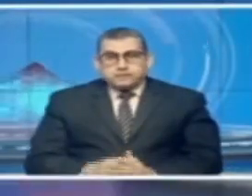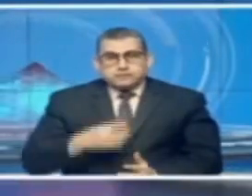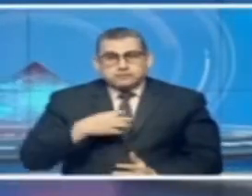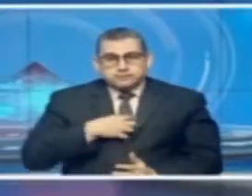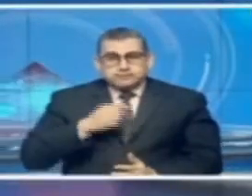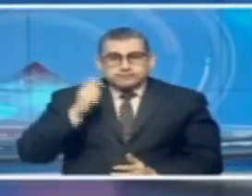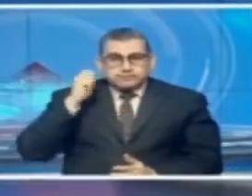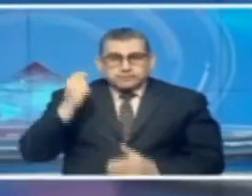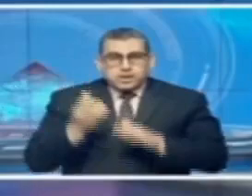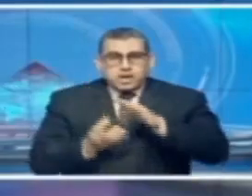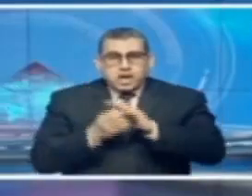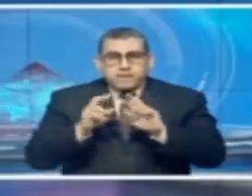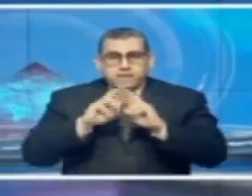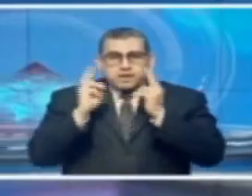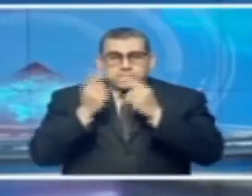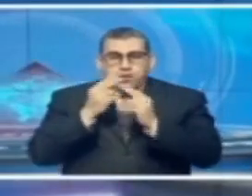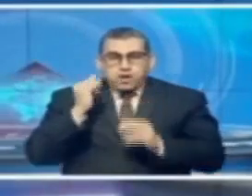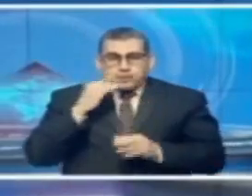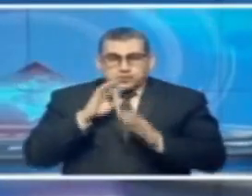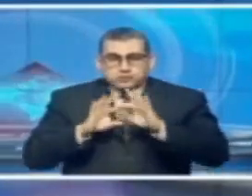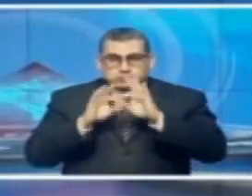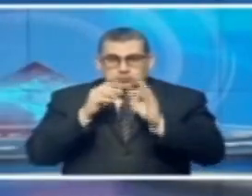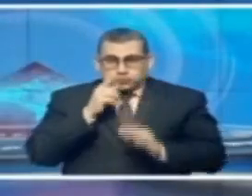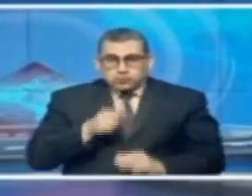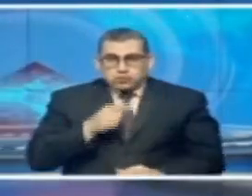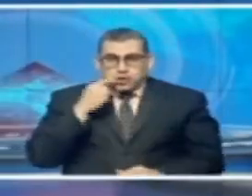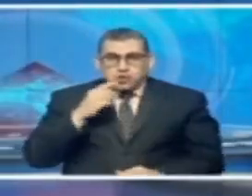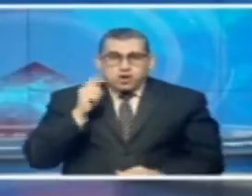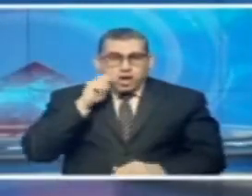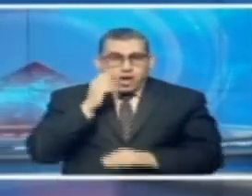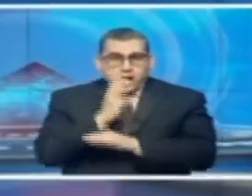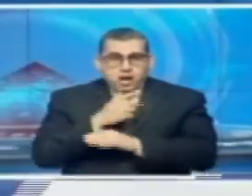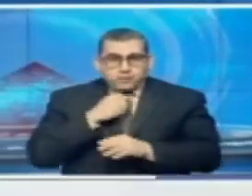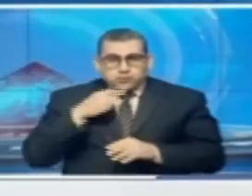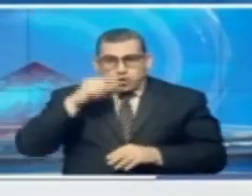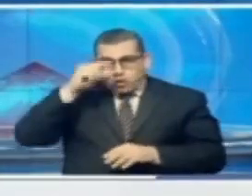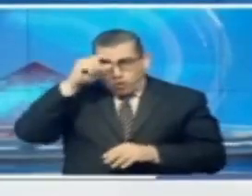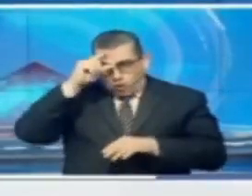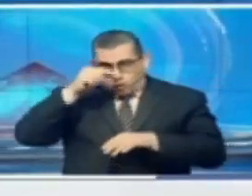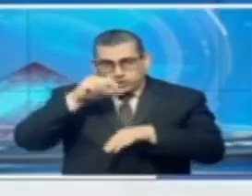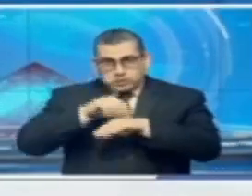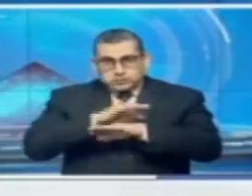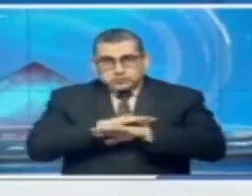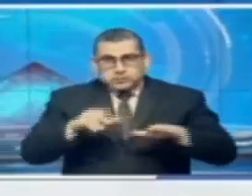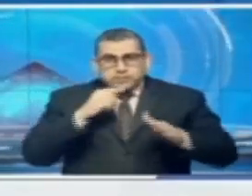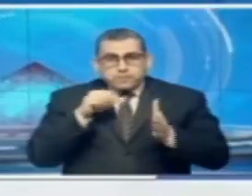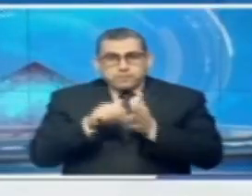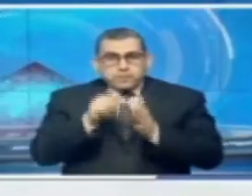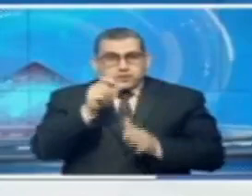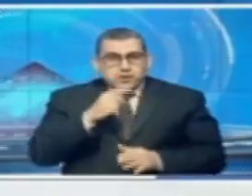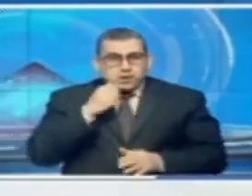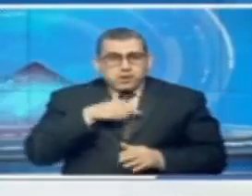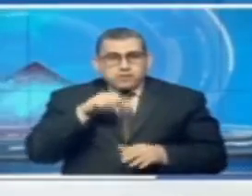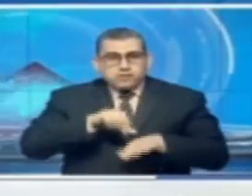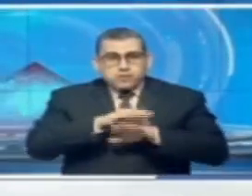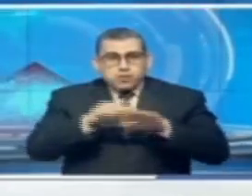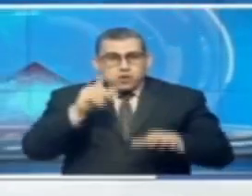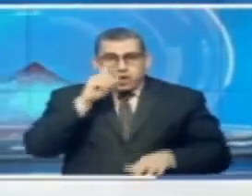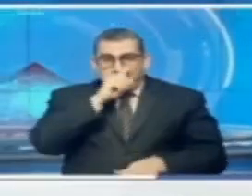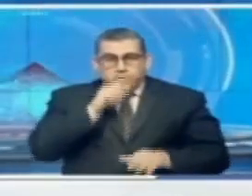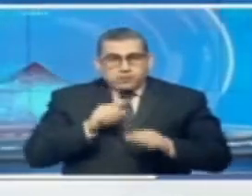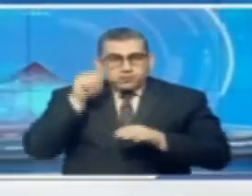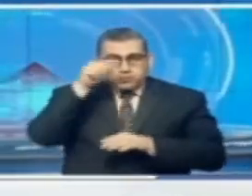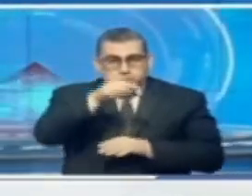أدانت جامعة الدول العربية الهجوم الإرهابي الذي شنته ميليشيا الحوثي على المدنيين والمنشآت المدنية في